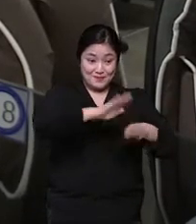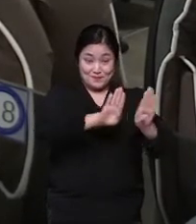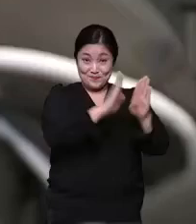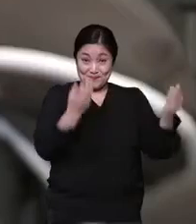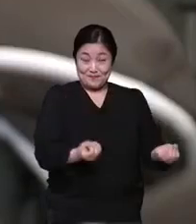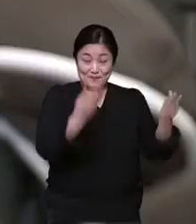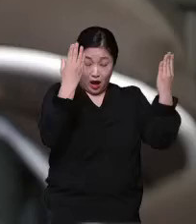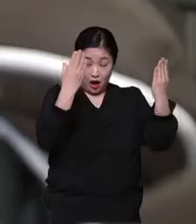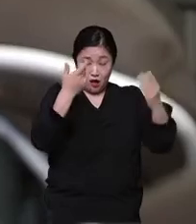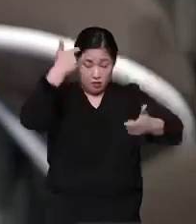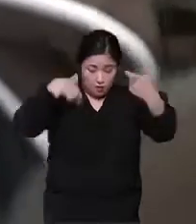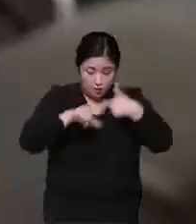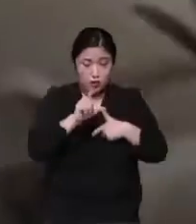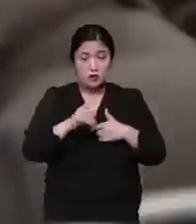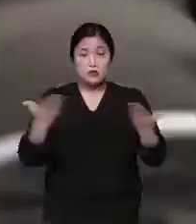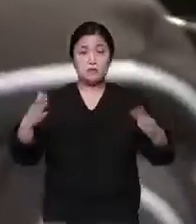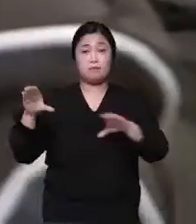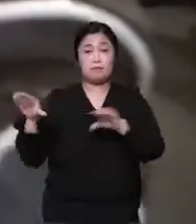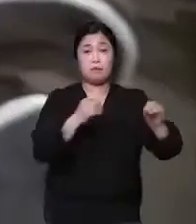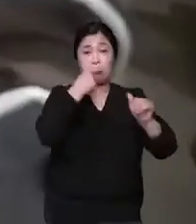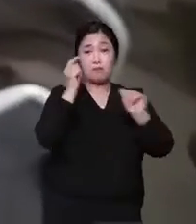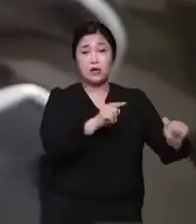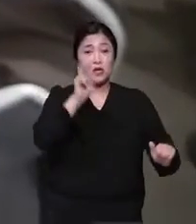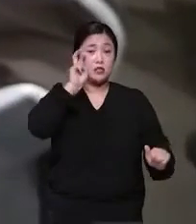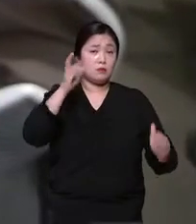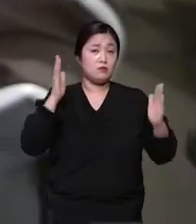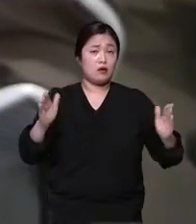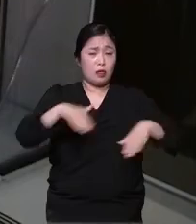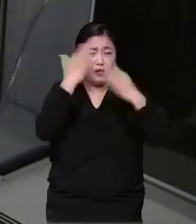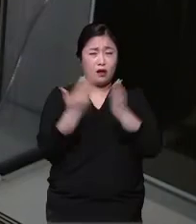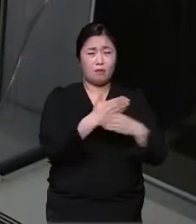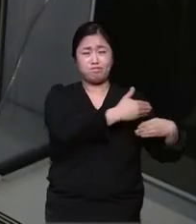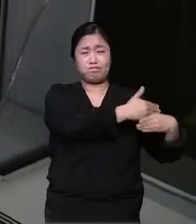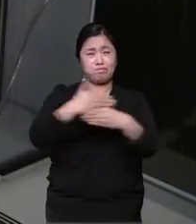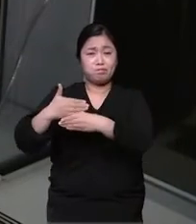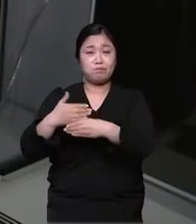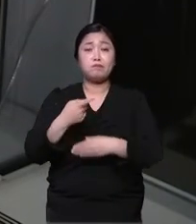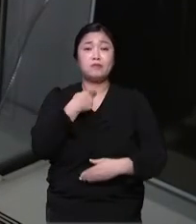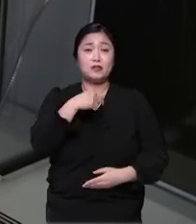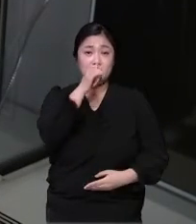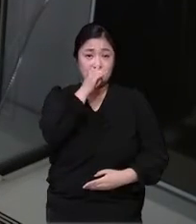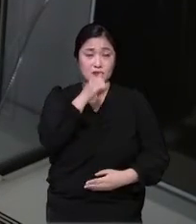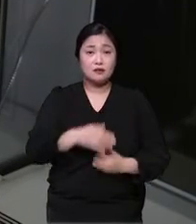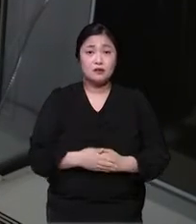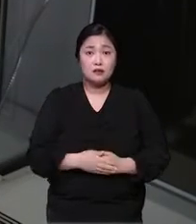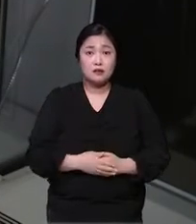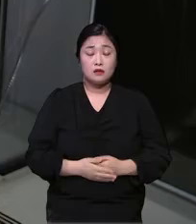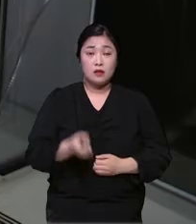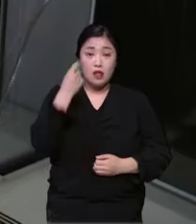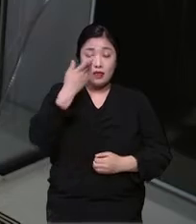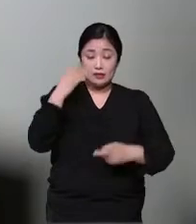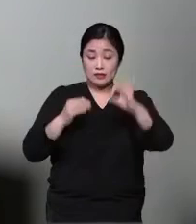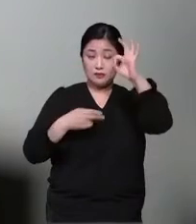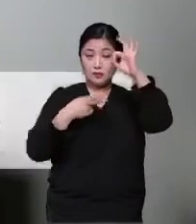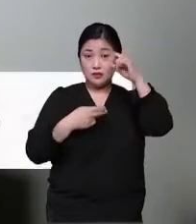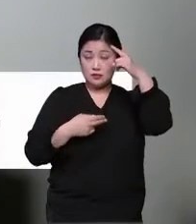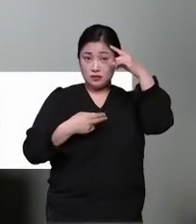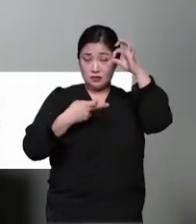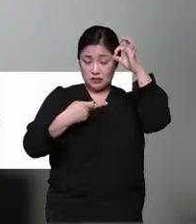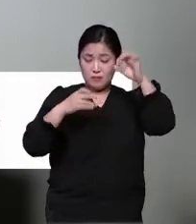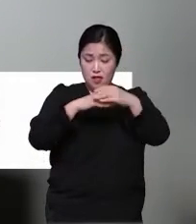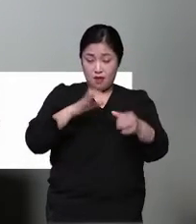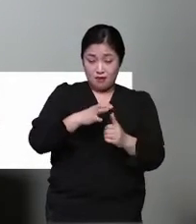다음 날 집합 금지 명령이 내려져 20일 가까이 완전히 문을 닫아야 했습니다. 지난달 12일 집합